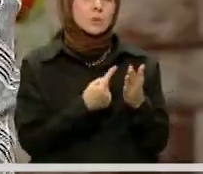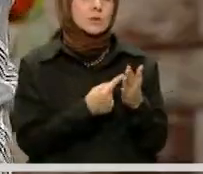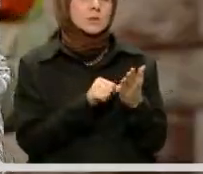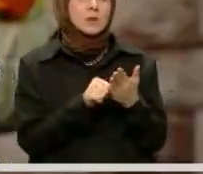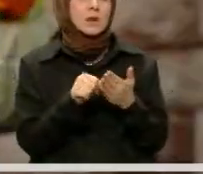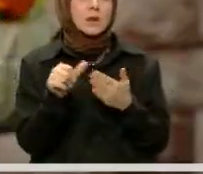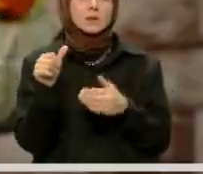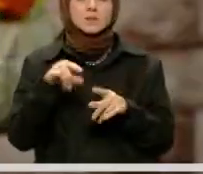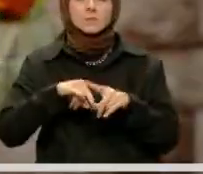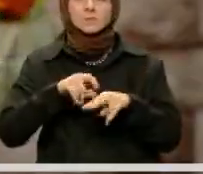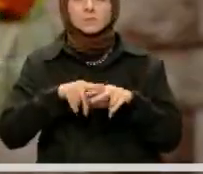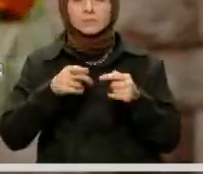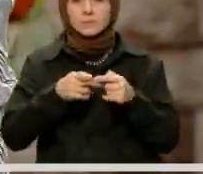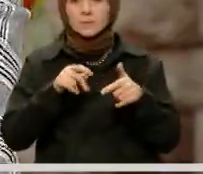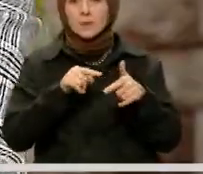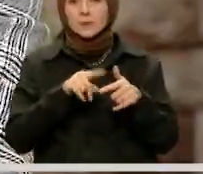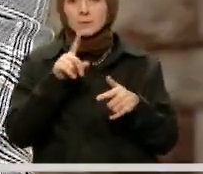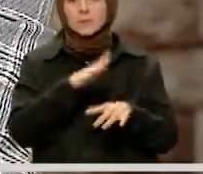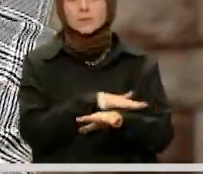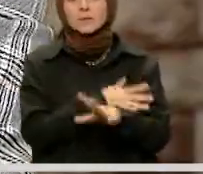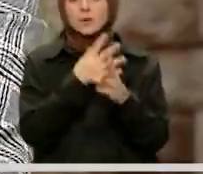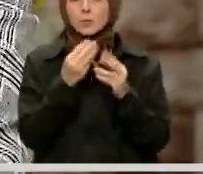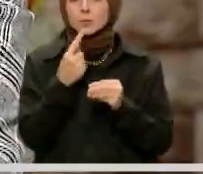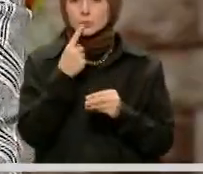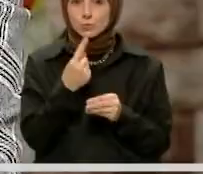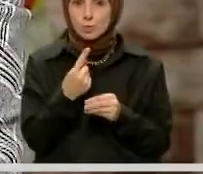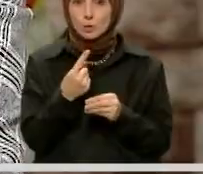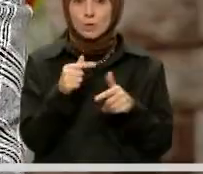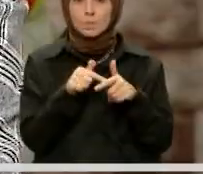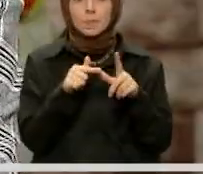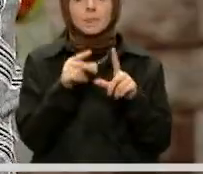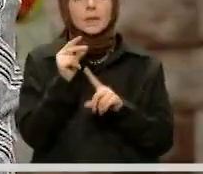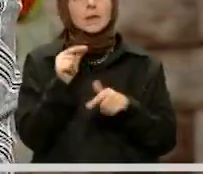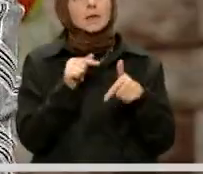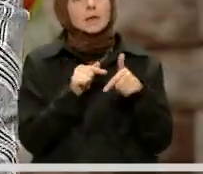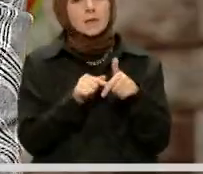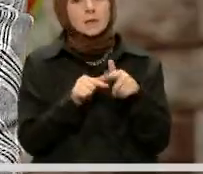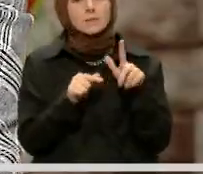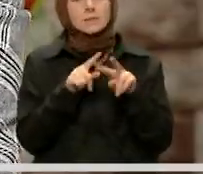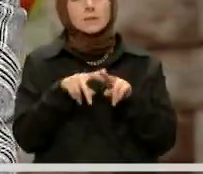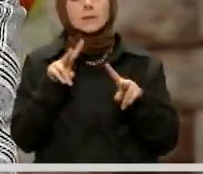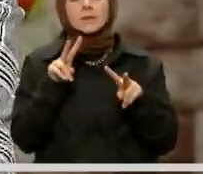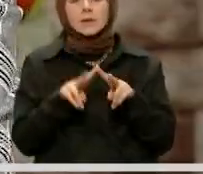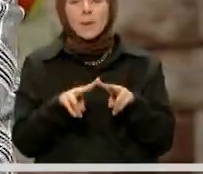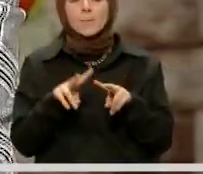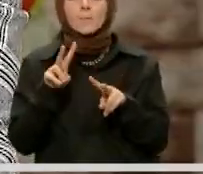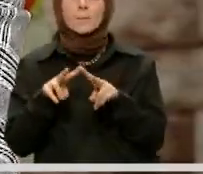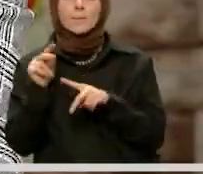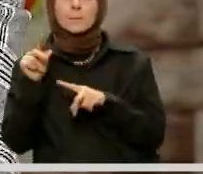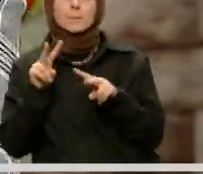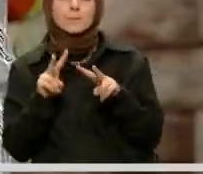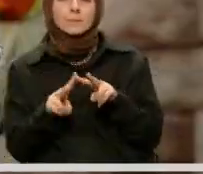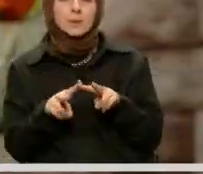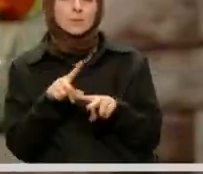her harfinin bir sevap olduğunu söylüyor. Elif, la, mimin, elifi 10, lamı 10, mimi